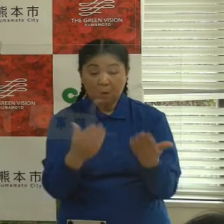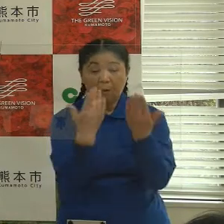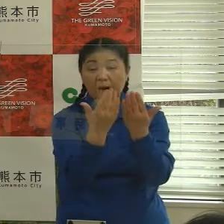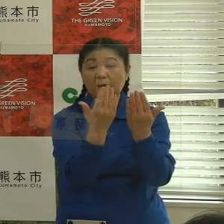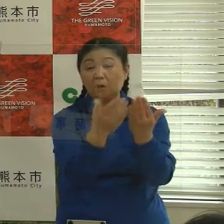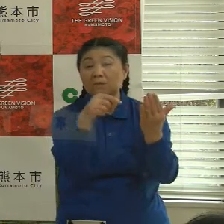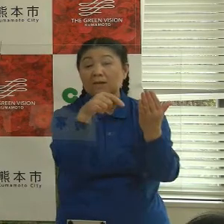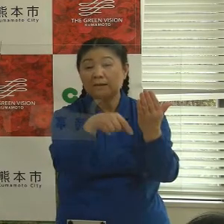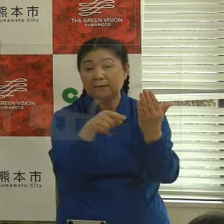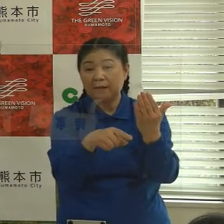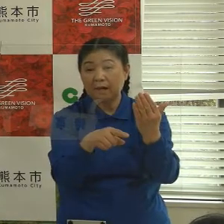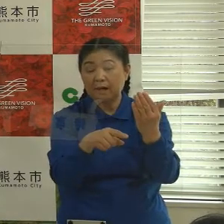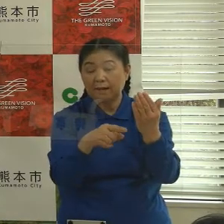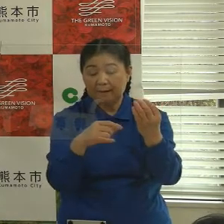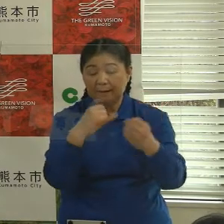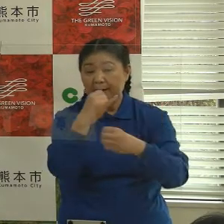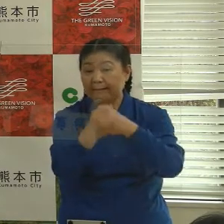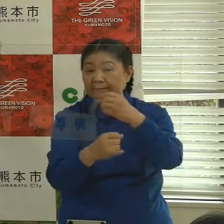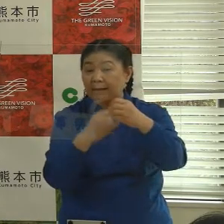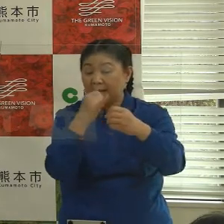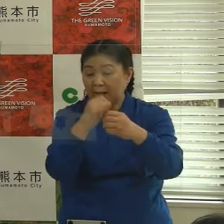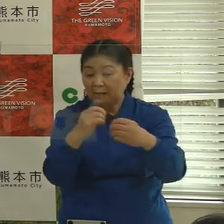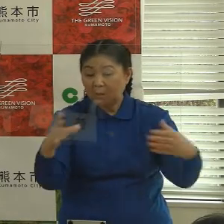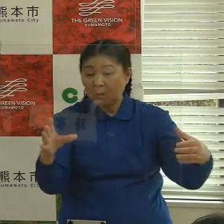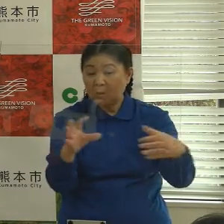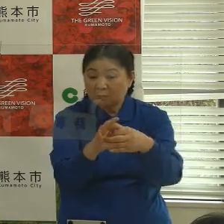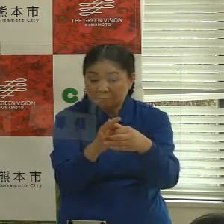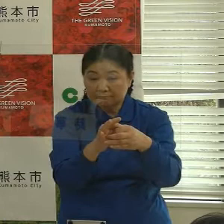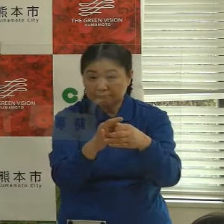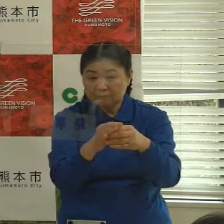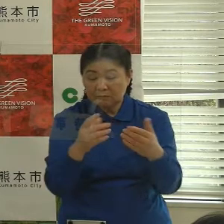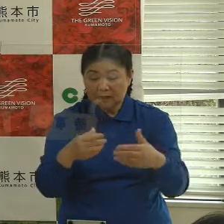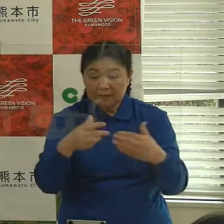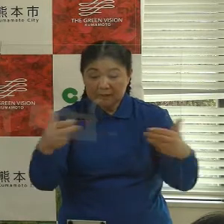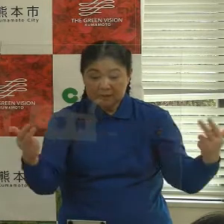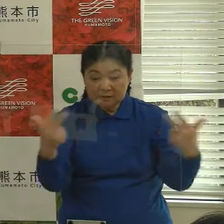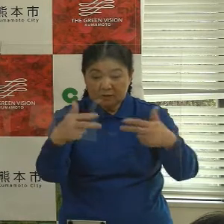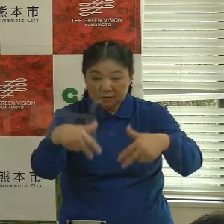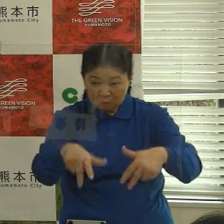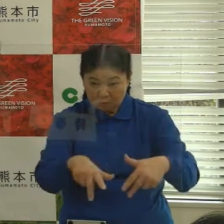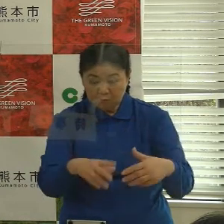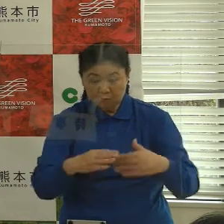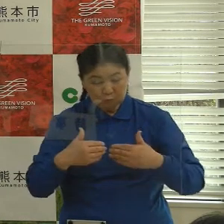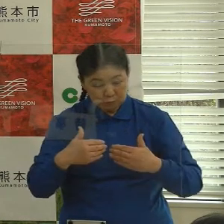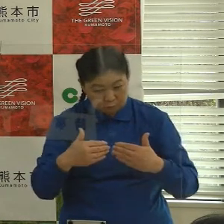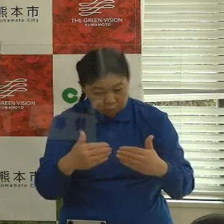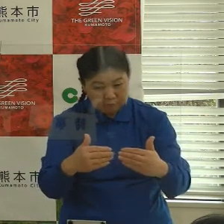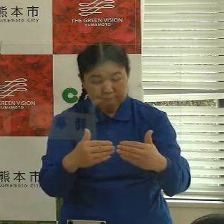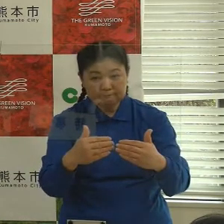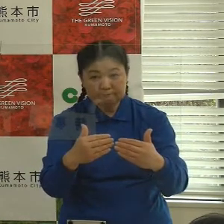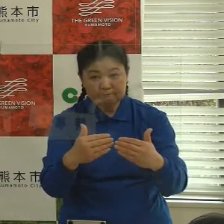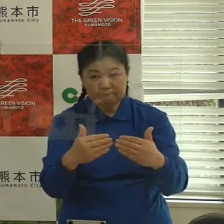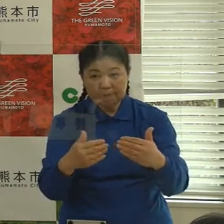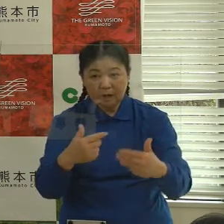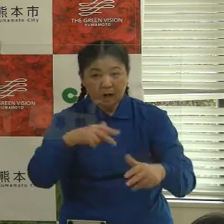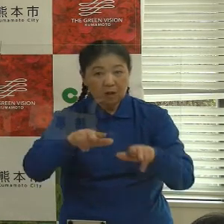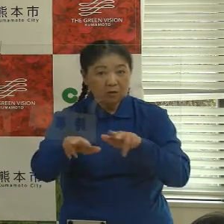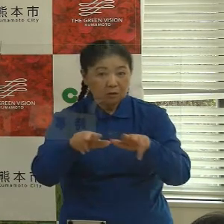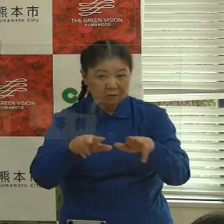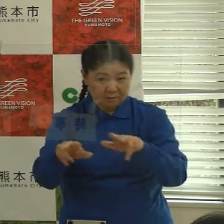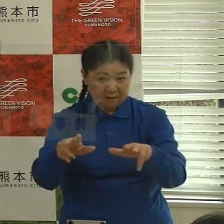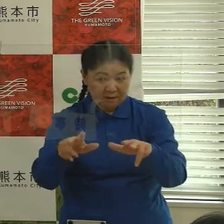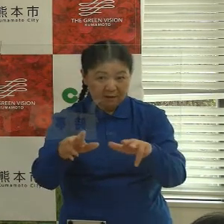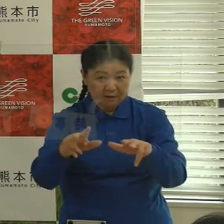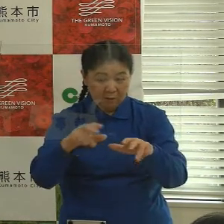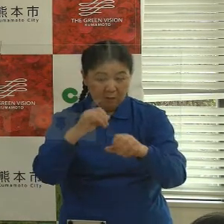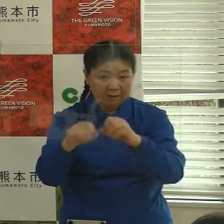校におけるオンライン学習支援体制の拡充など教育環境のさらなる充実行政手続きのオン